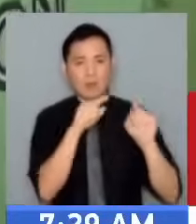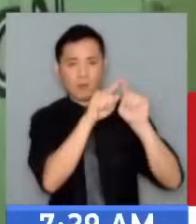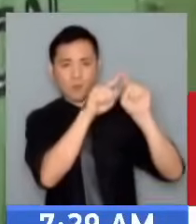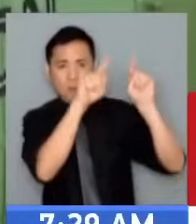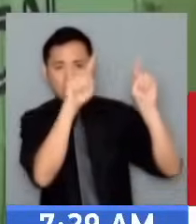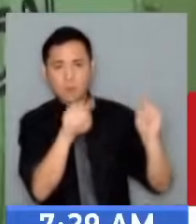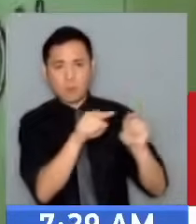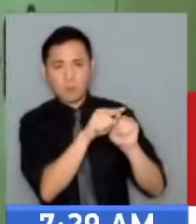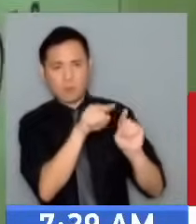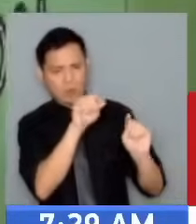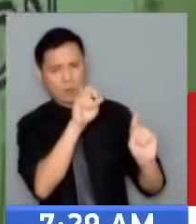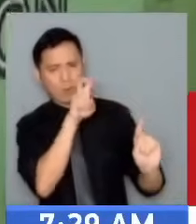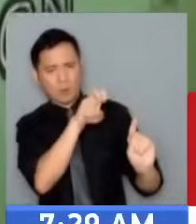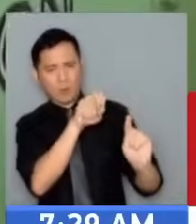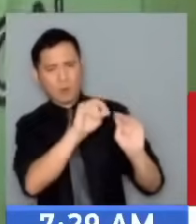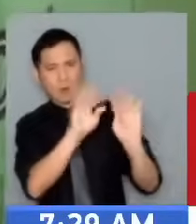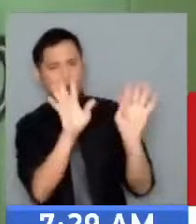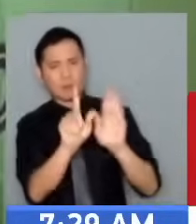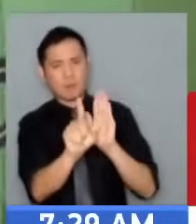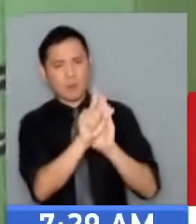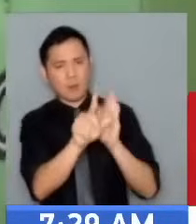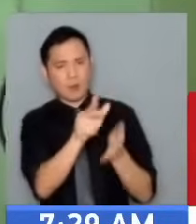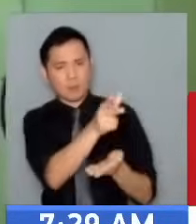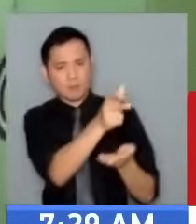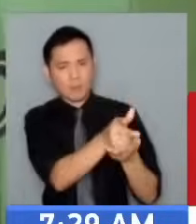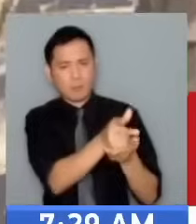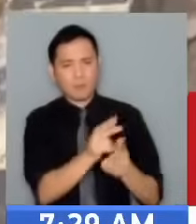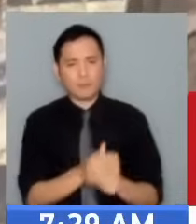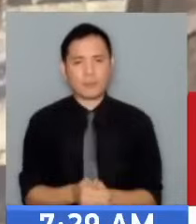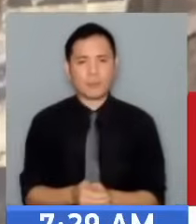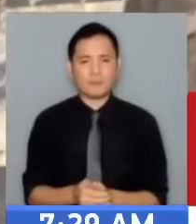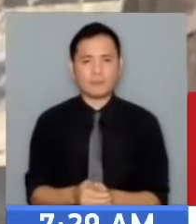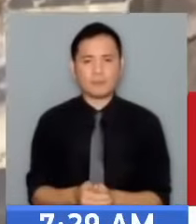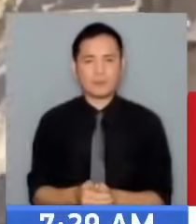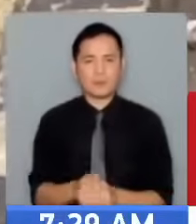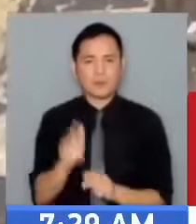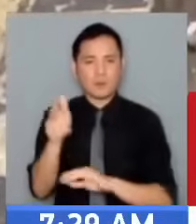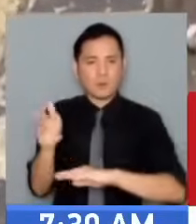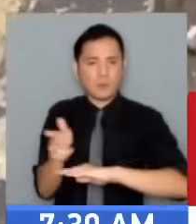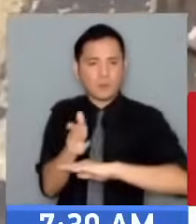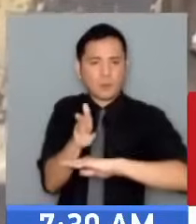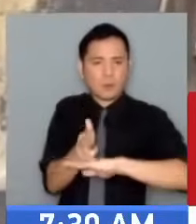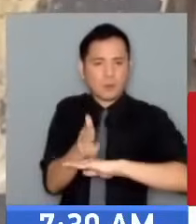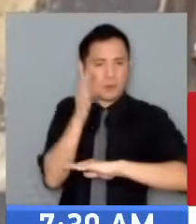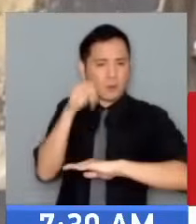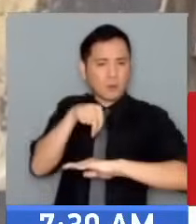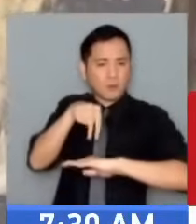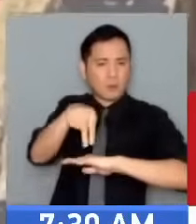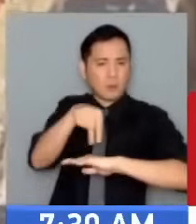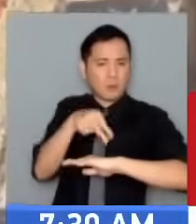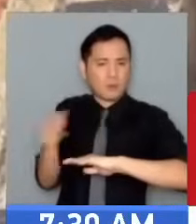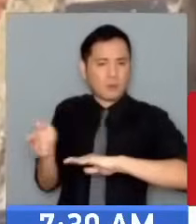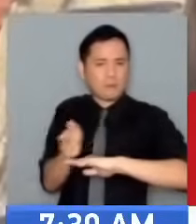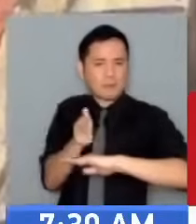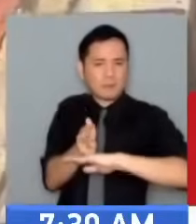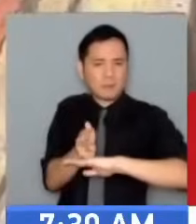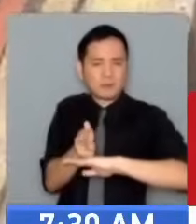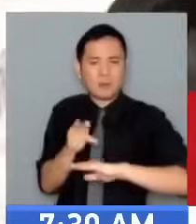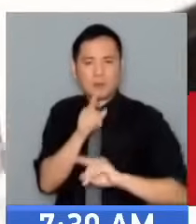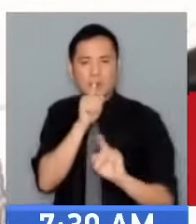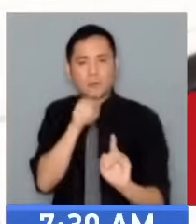pickup naman ang Kinailangan ng hatakin dahil nakahambalang sa kalsada dumating man ang driver pero Lagpas na sa ilang minuto Na itinakda ng